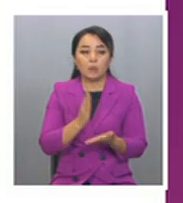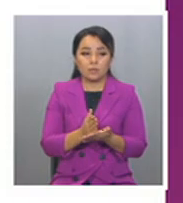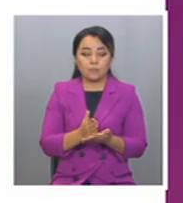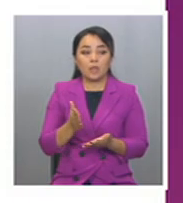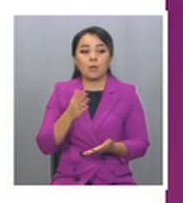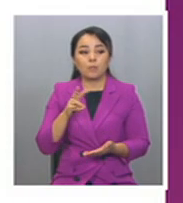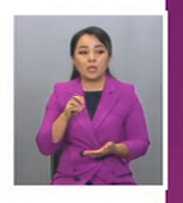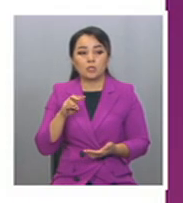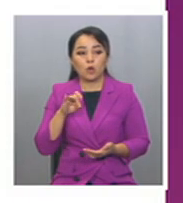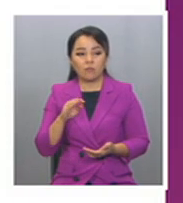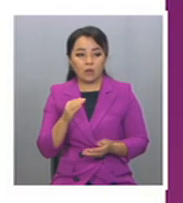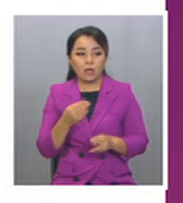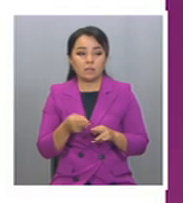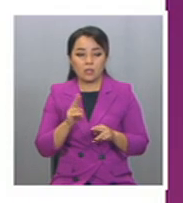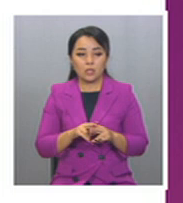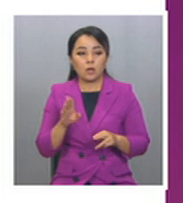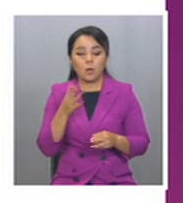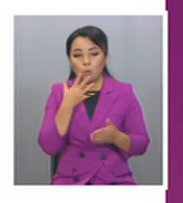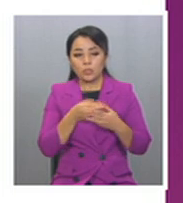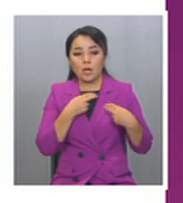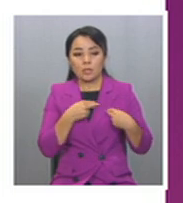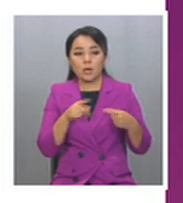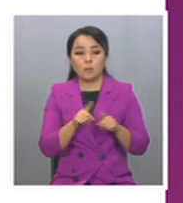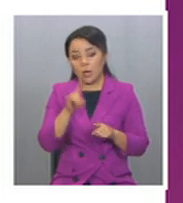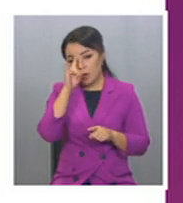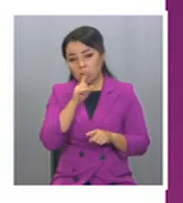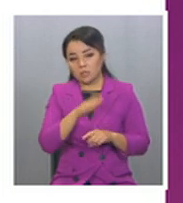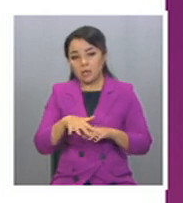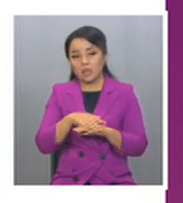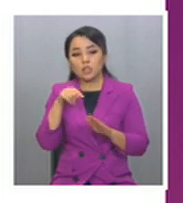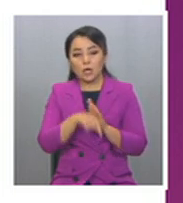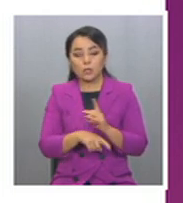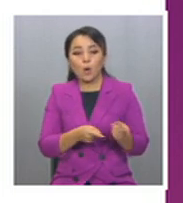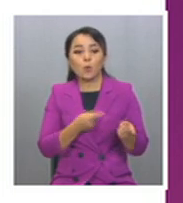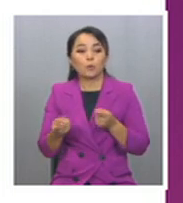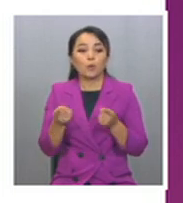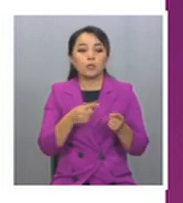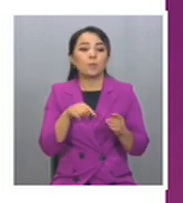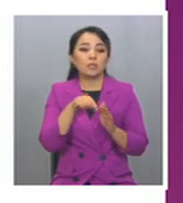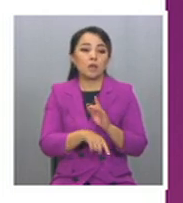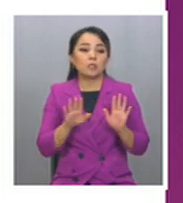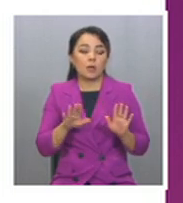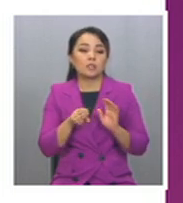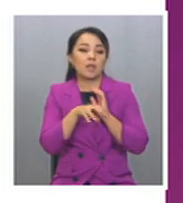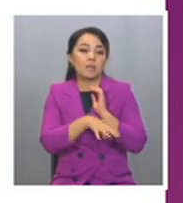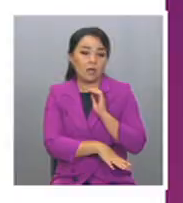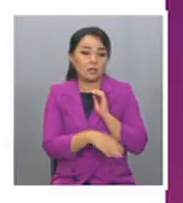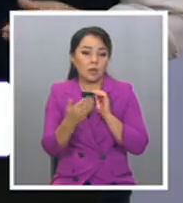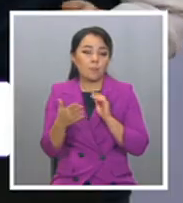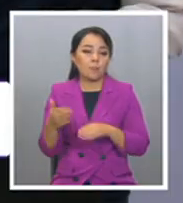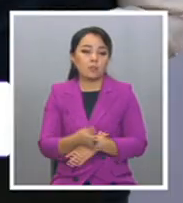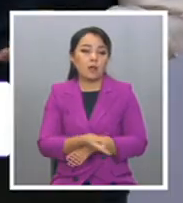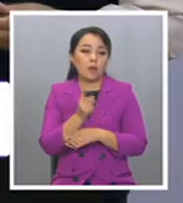Мейндорф өз еңбектерінде қазақтардың ішінде көшпелілердің ішінде тек кедейлері ғана балық